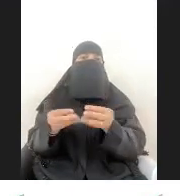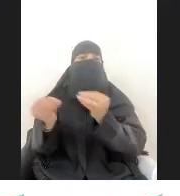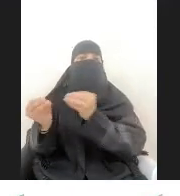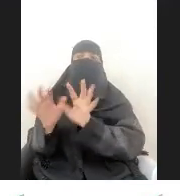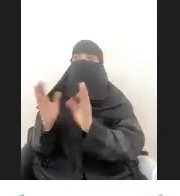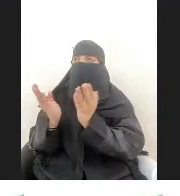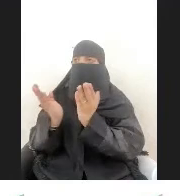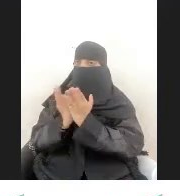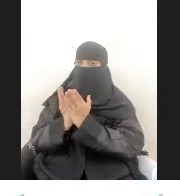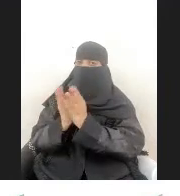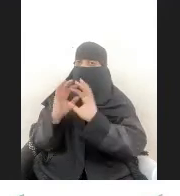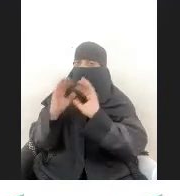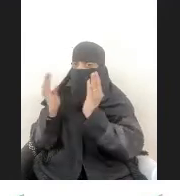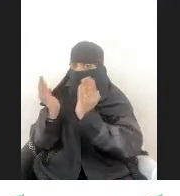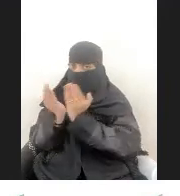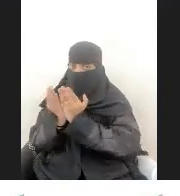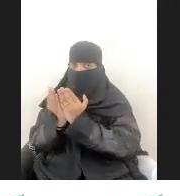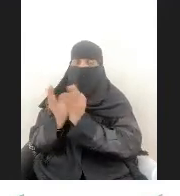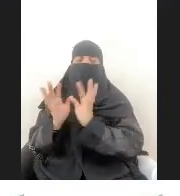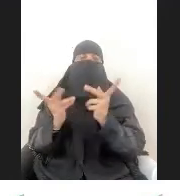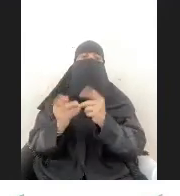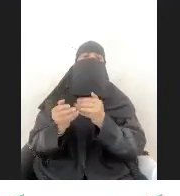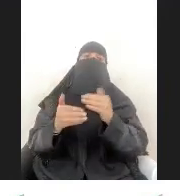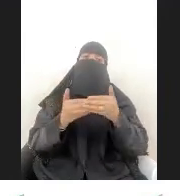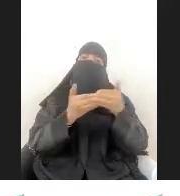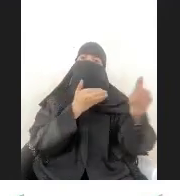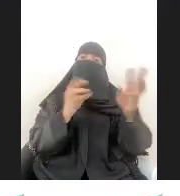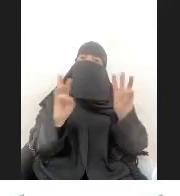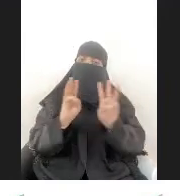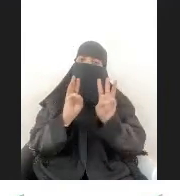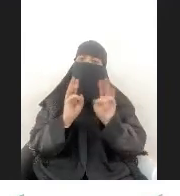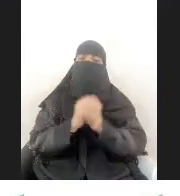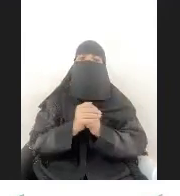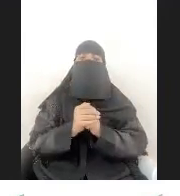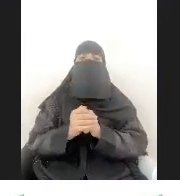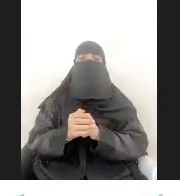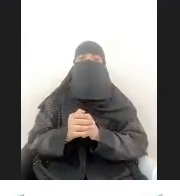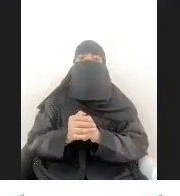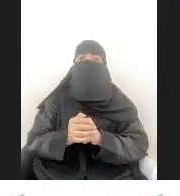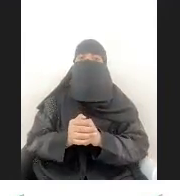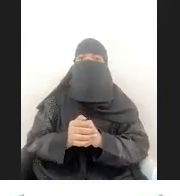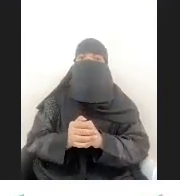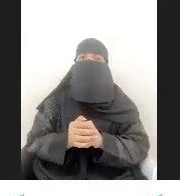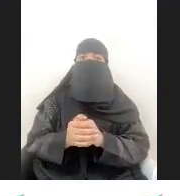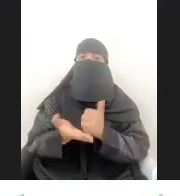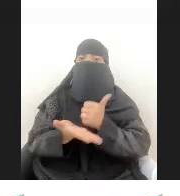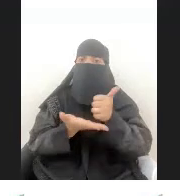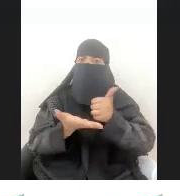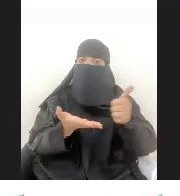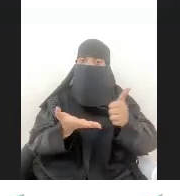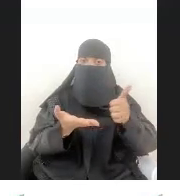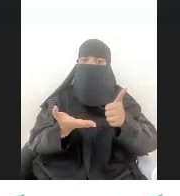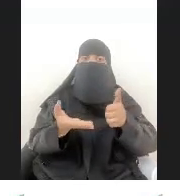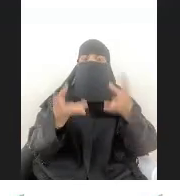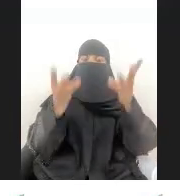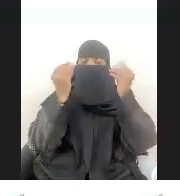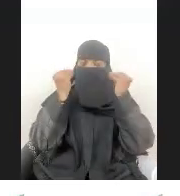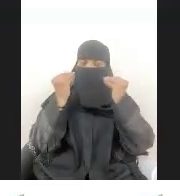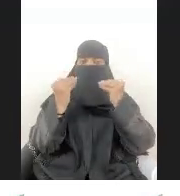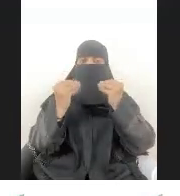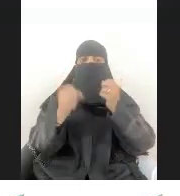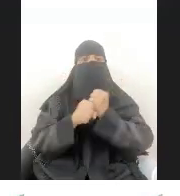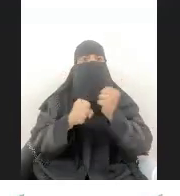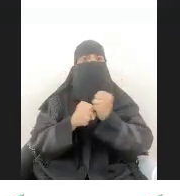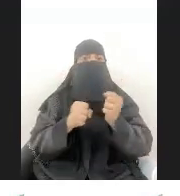بعد. أيضاً هتحدد الاستراتيجيات التدريس المستخدمة، وأيضاً هتحدد الزمن المطلوب،